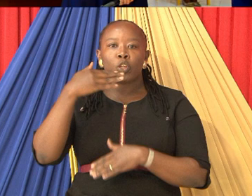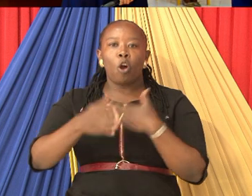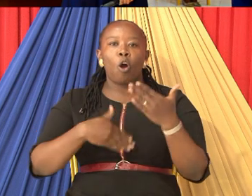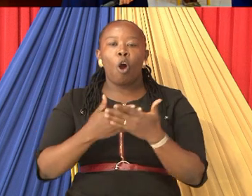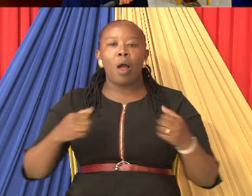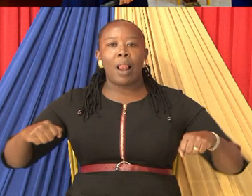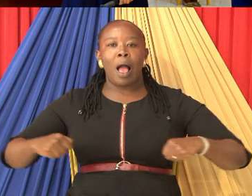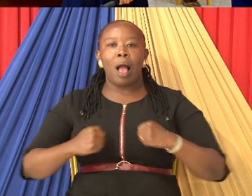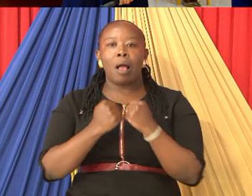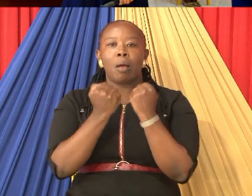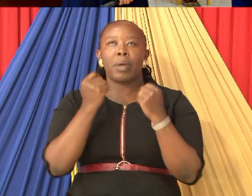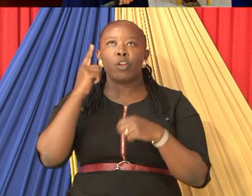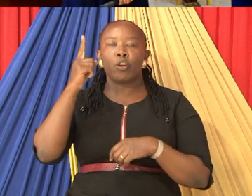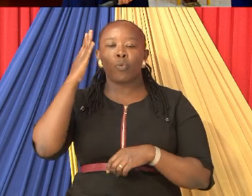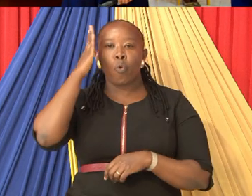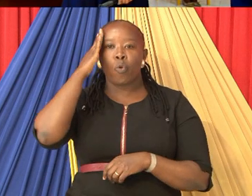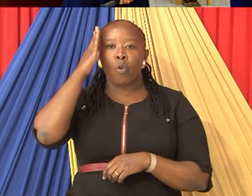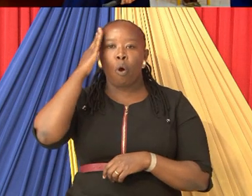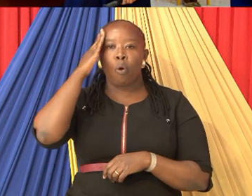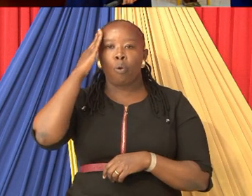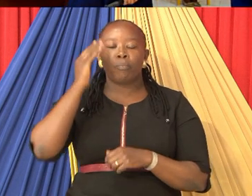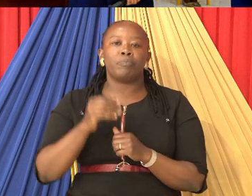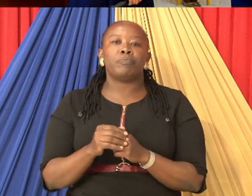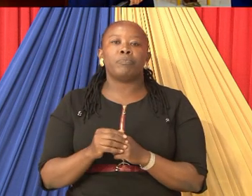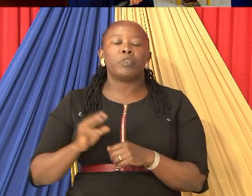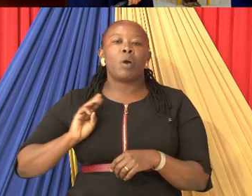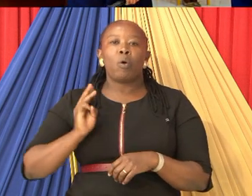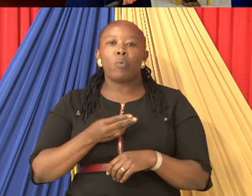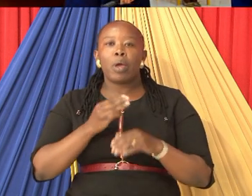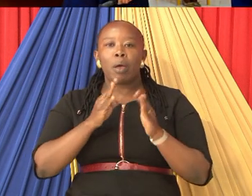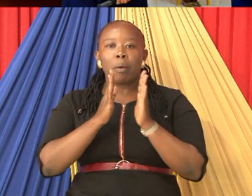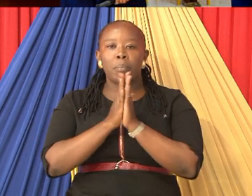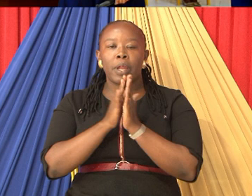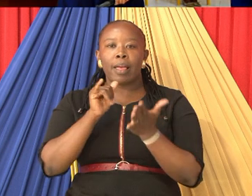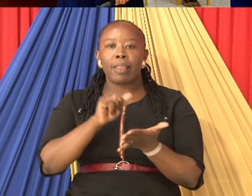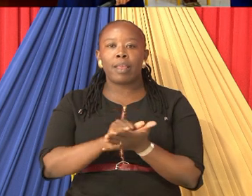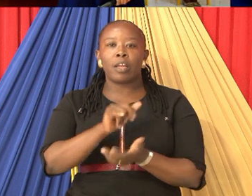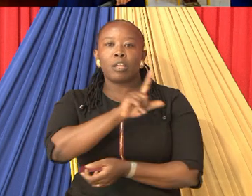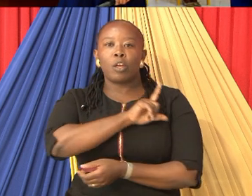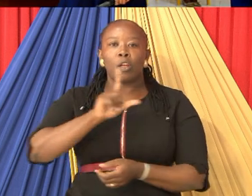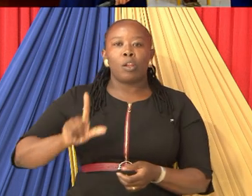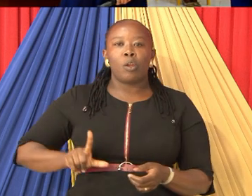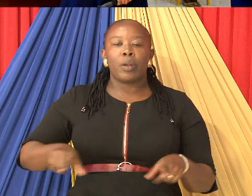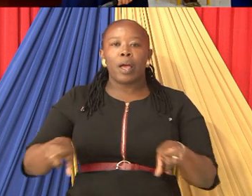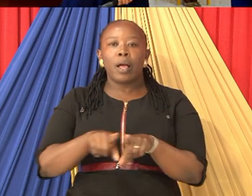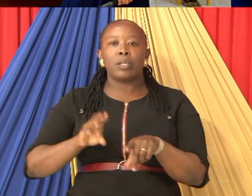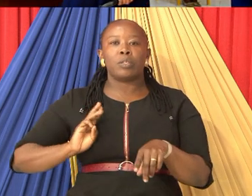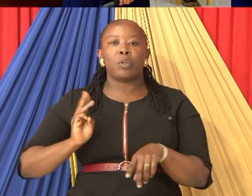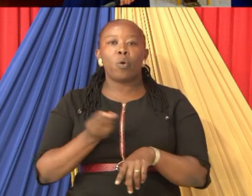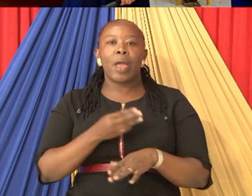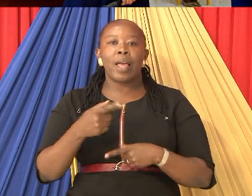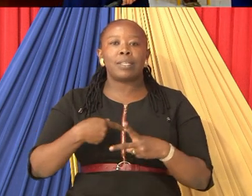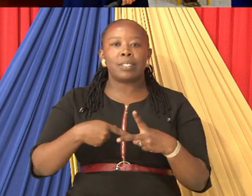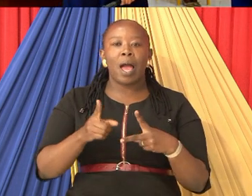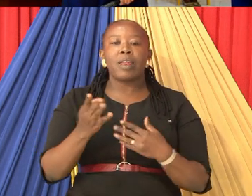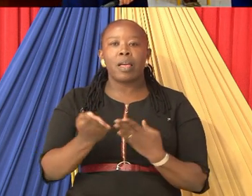walio wako hautawaficha jambo lolote. Tunakuomba Mungu wetu tunapoanza ibada hii ya siku ya leo